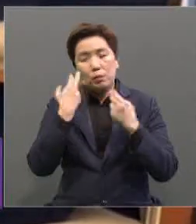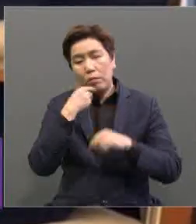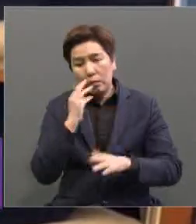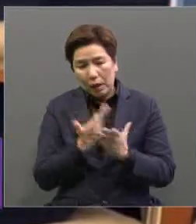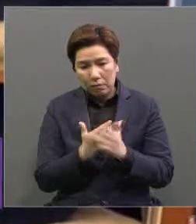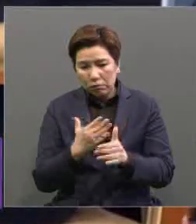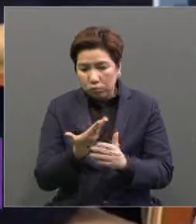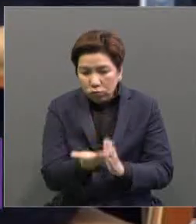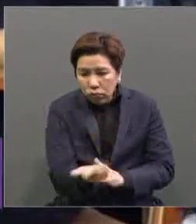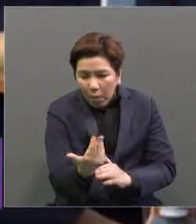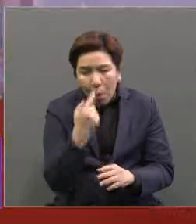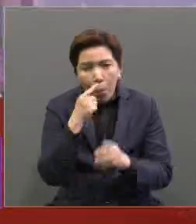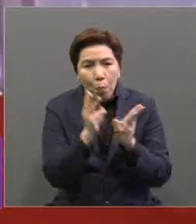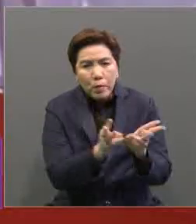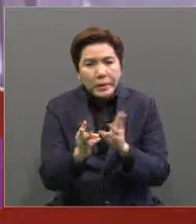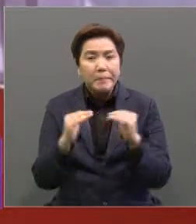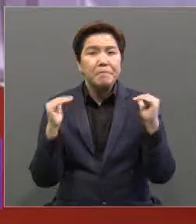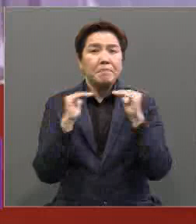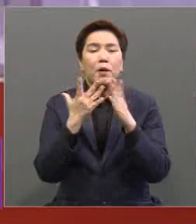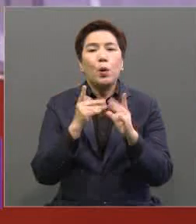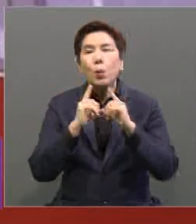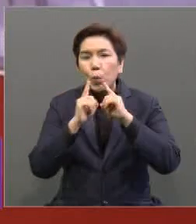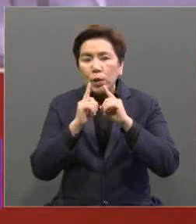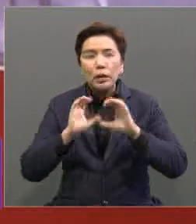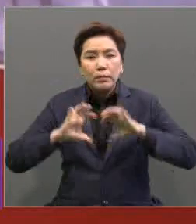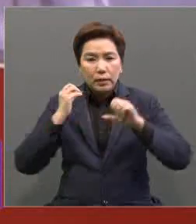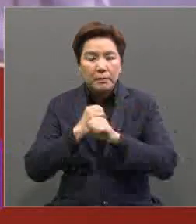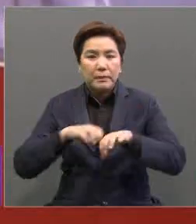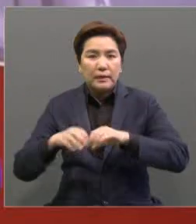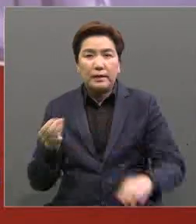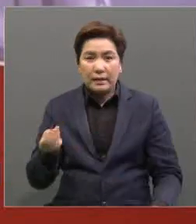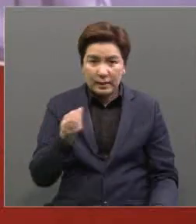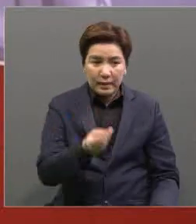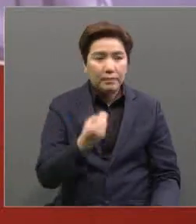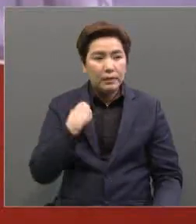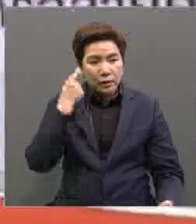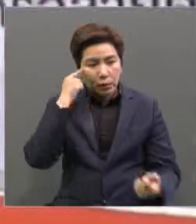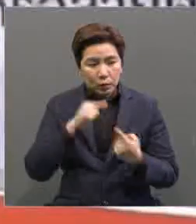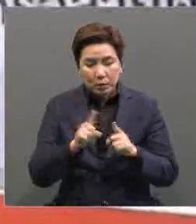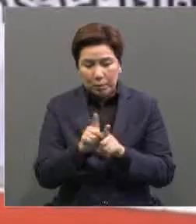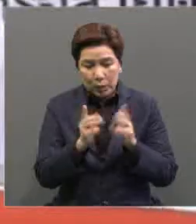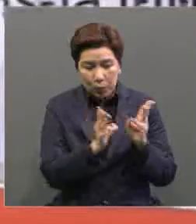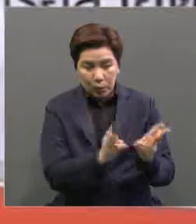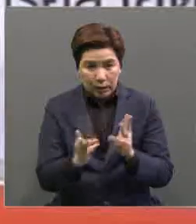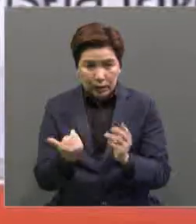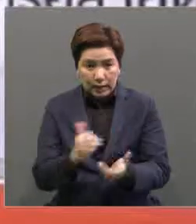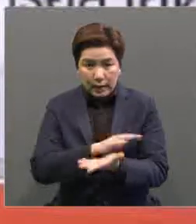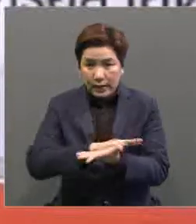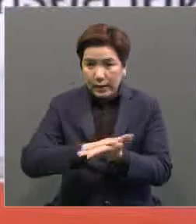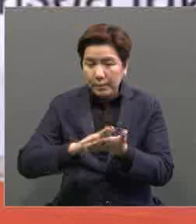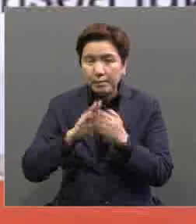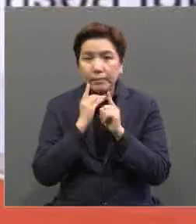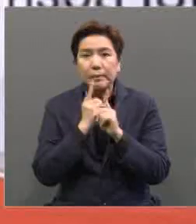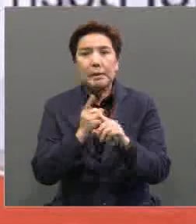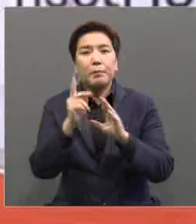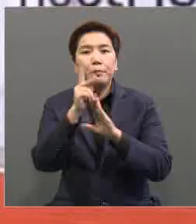กทวงหนี้ไม่เป็นธรรมสามารถไปพูดคุยกับหน่วยงานที่เกี่ยวข้องที่รัฐบาลเขาจัดตั้งขึ้นมานะครับเพื่อที่จะให้เรื่องนี้มันถูกต้องเป็นไปตามกฎห